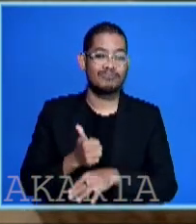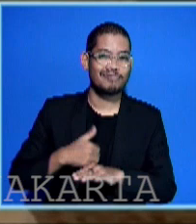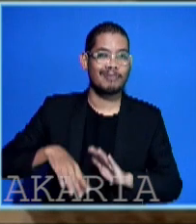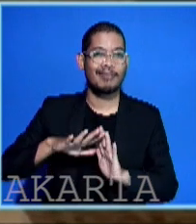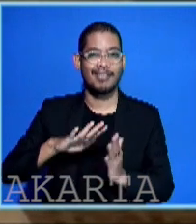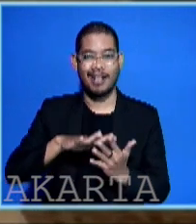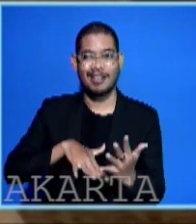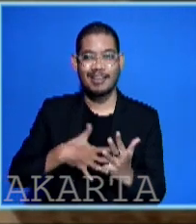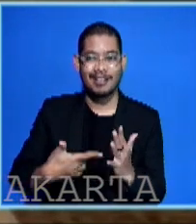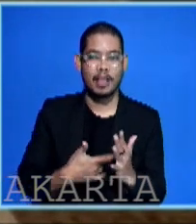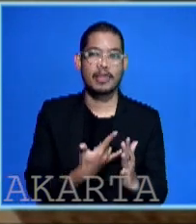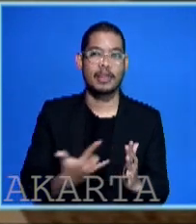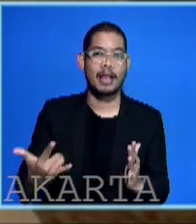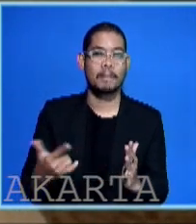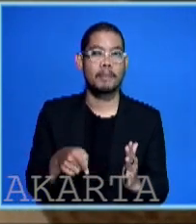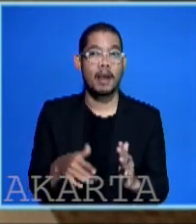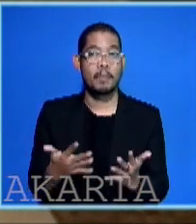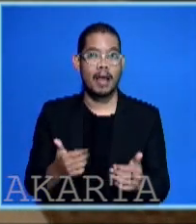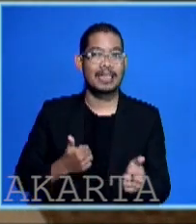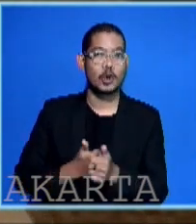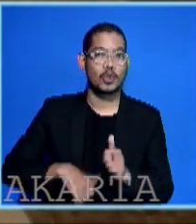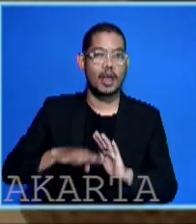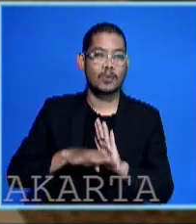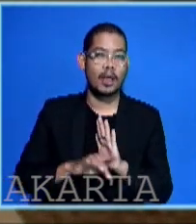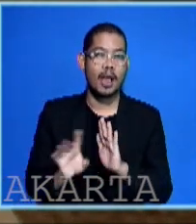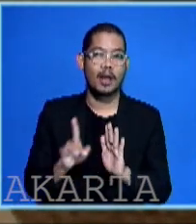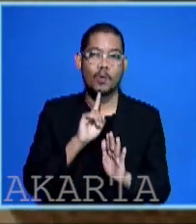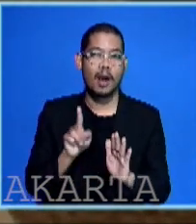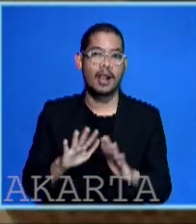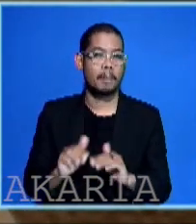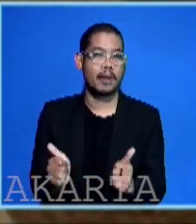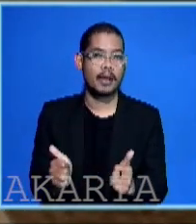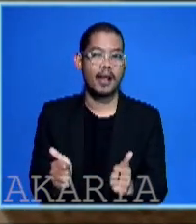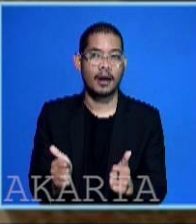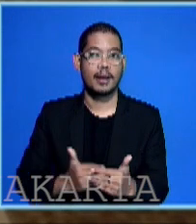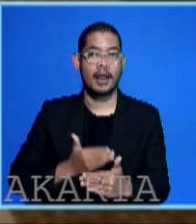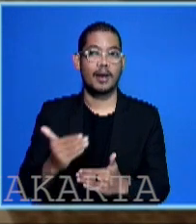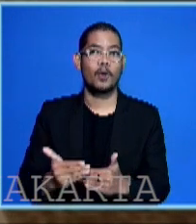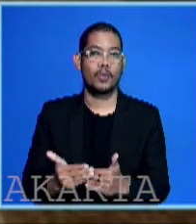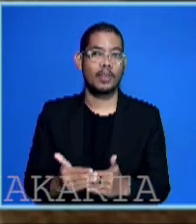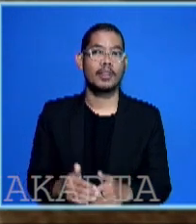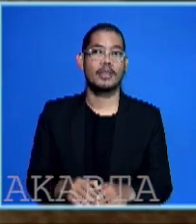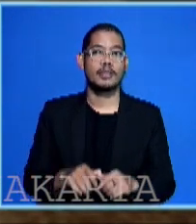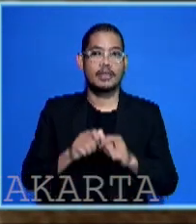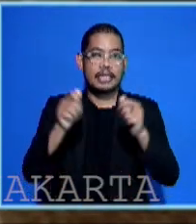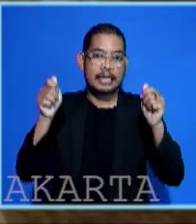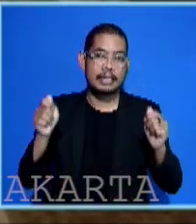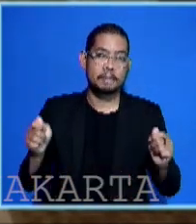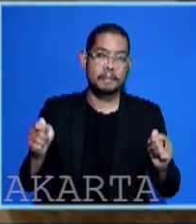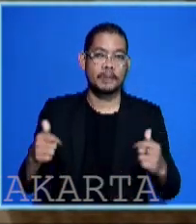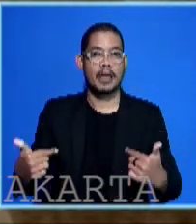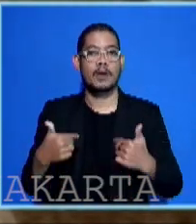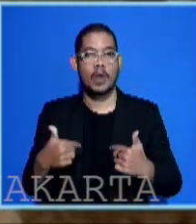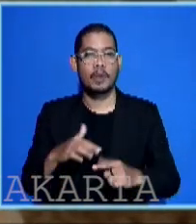ada dan juga tentu mengikuti regulasi yang lain juga tentang keamanan kemudian ketertiban tidak mengganggu kenyamanan